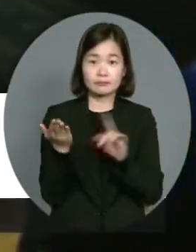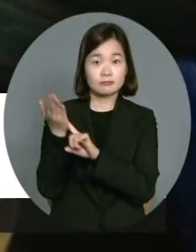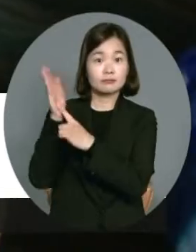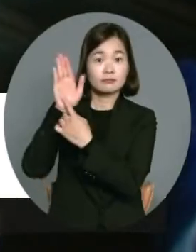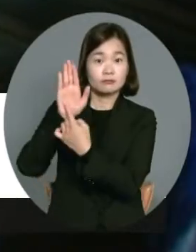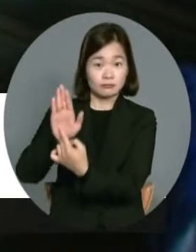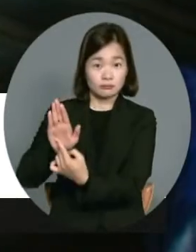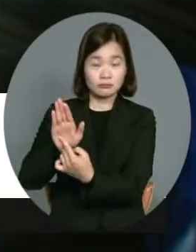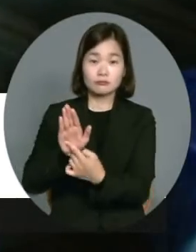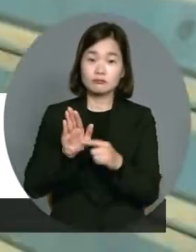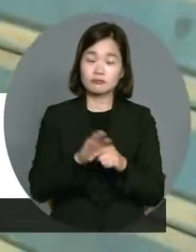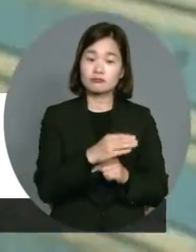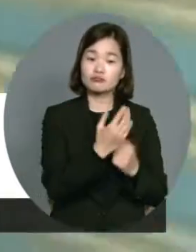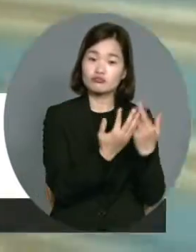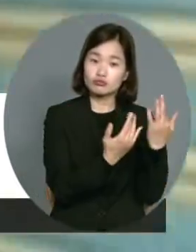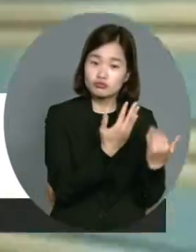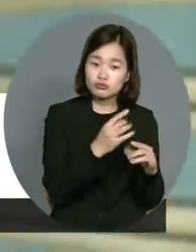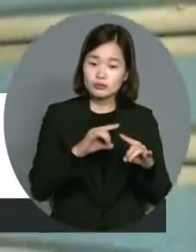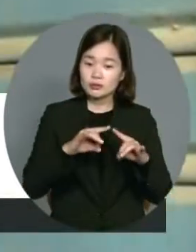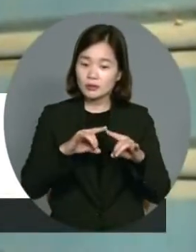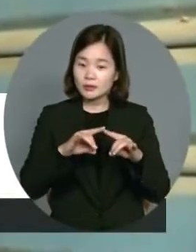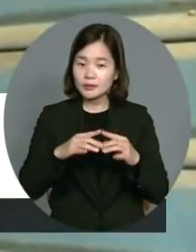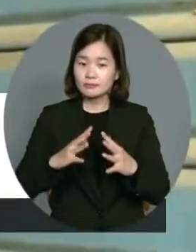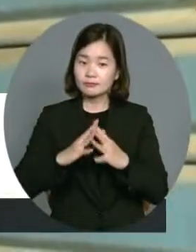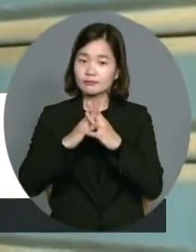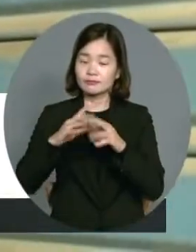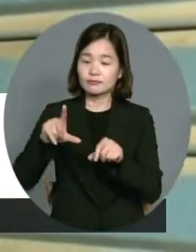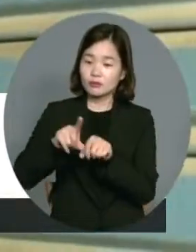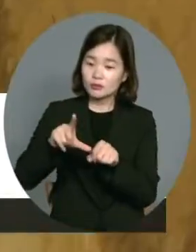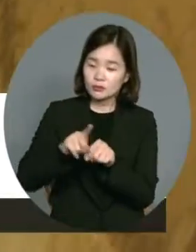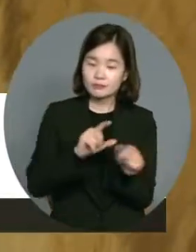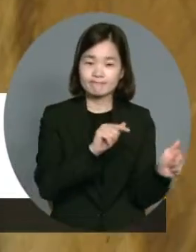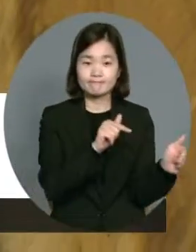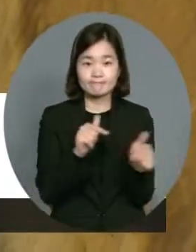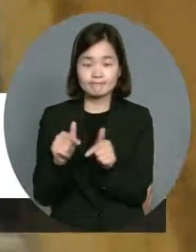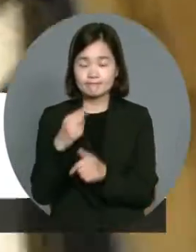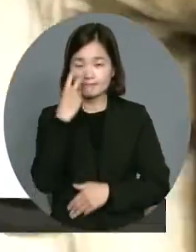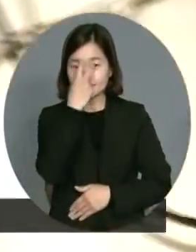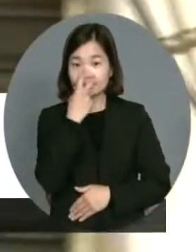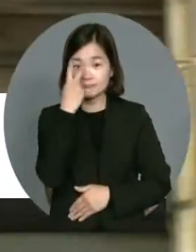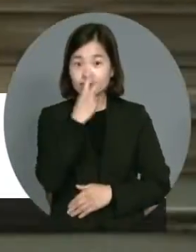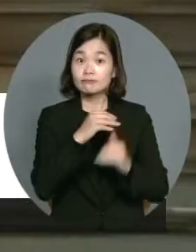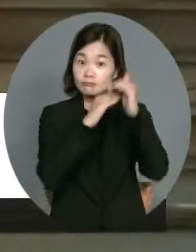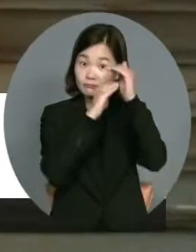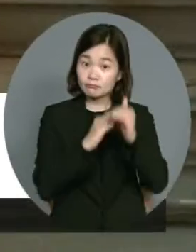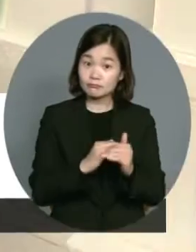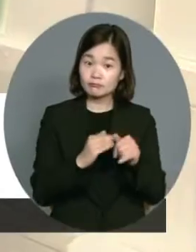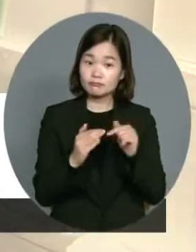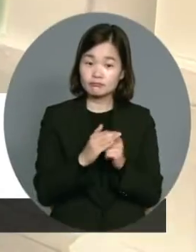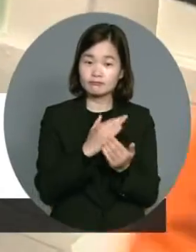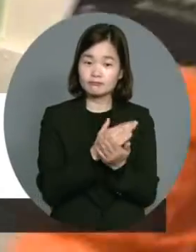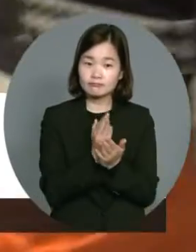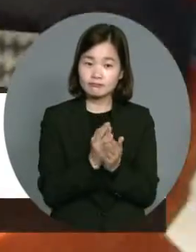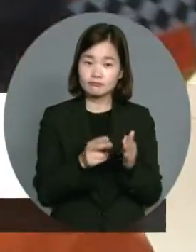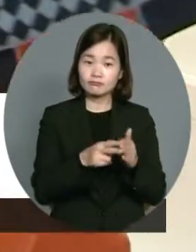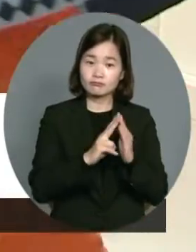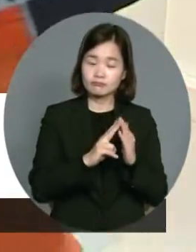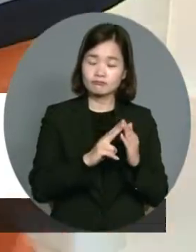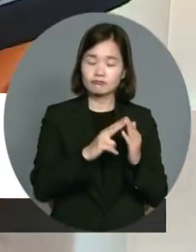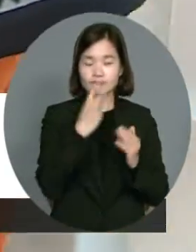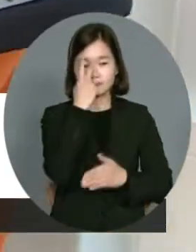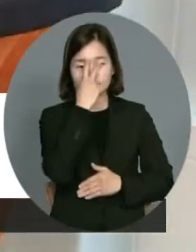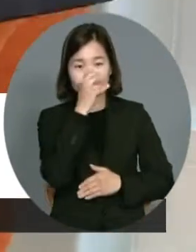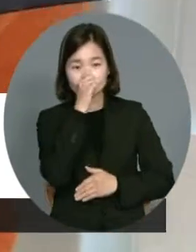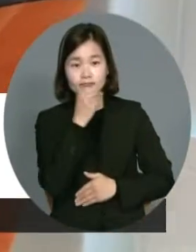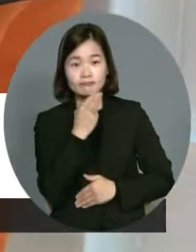소방 건축 전기 갓세 등 유관기관과 합동으로 진행하는 이번 조사는 각종 시설 유지관리